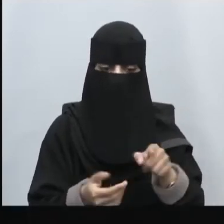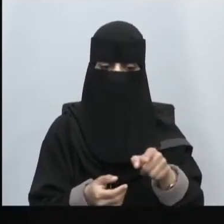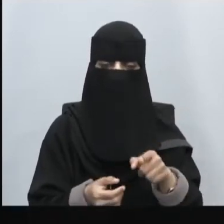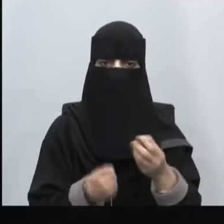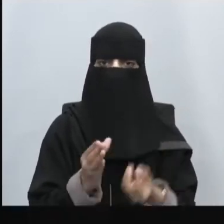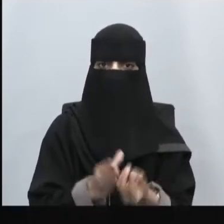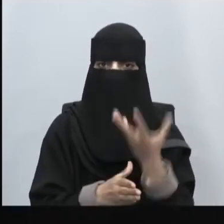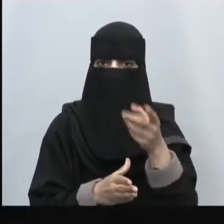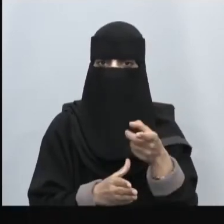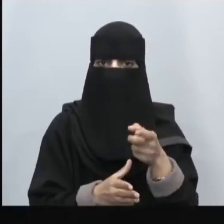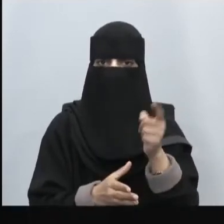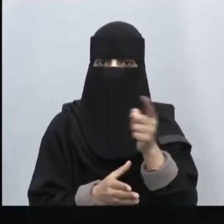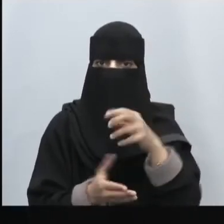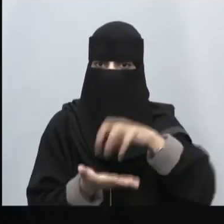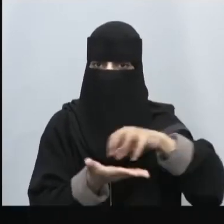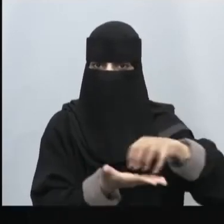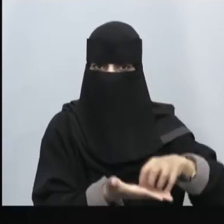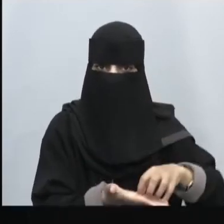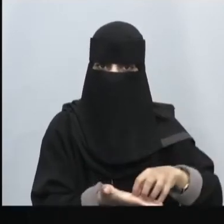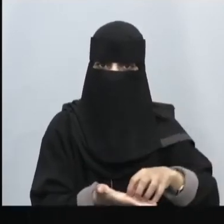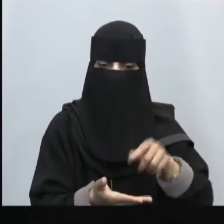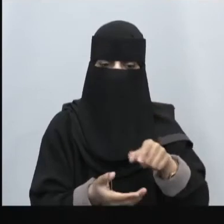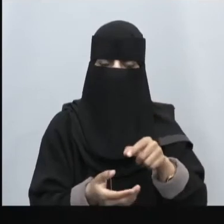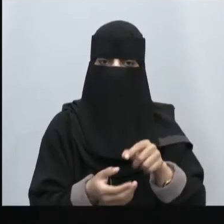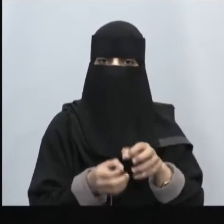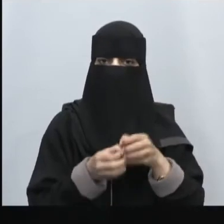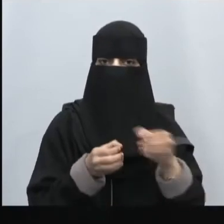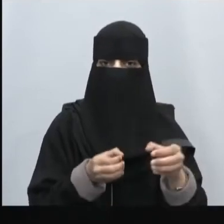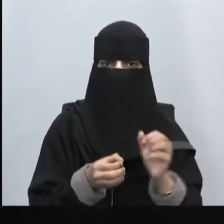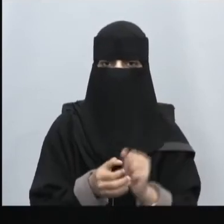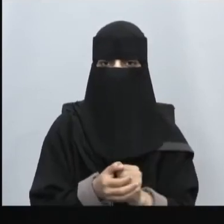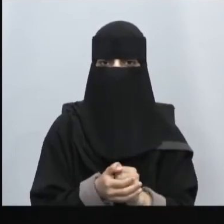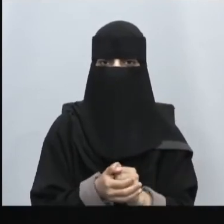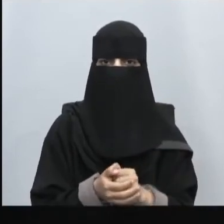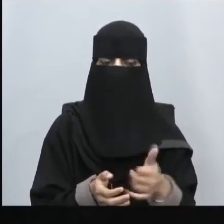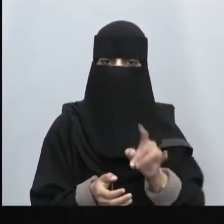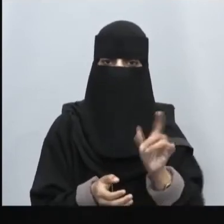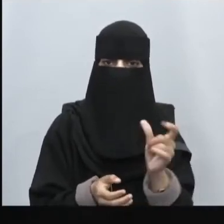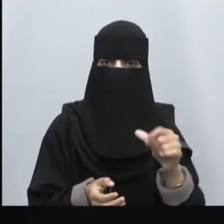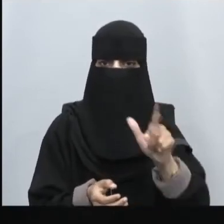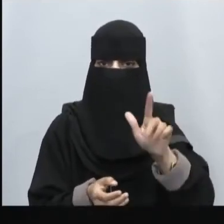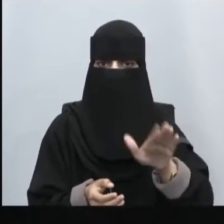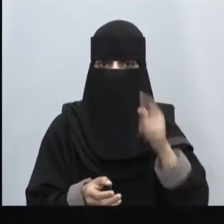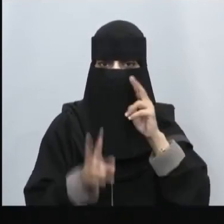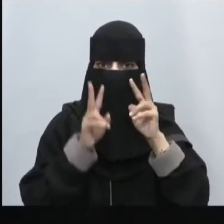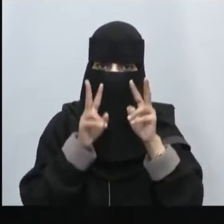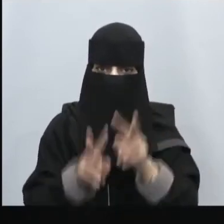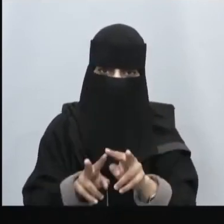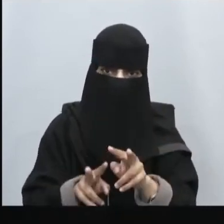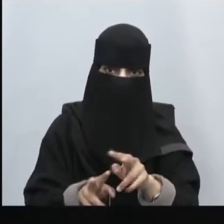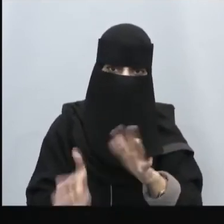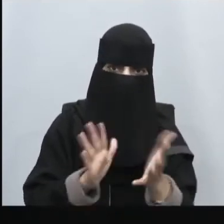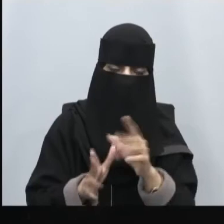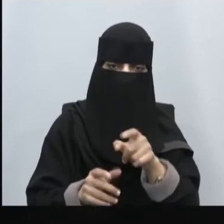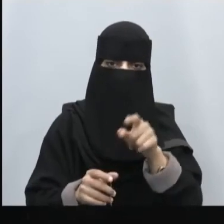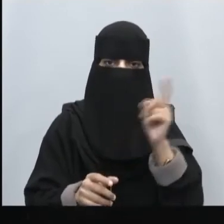احدى الدويلات الامويه في اقليم الاندلس في تلك الفتره وفي حاله الضعف السائده لدى خلفاء الدوله